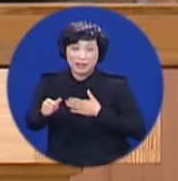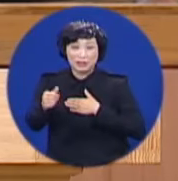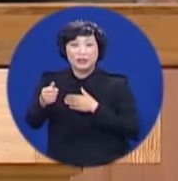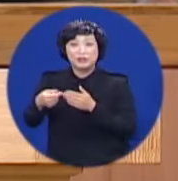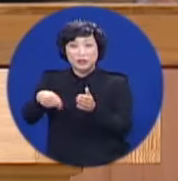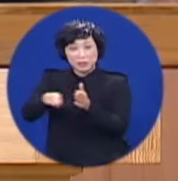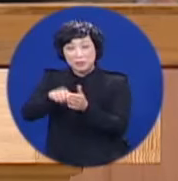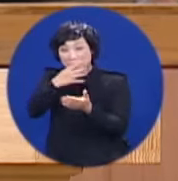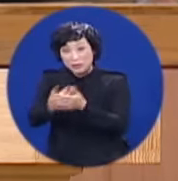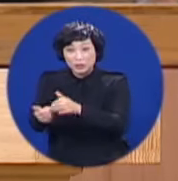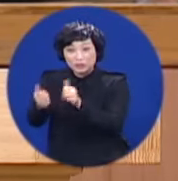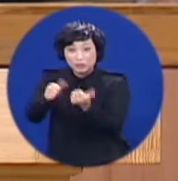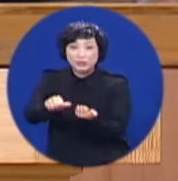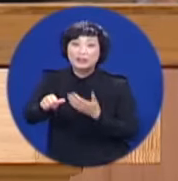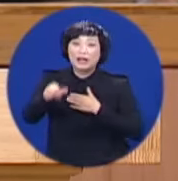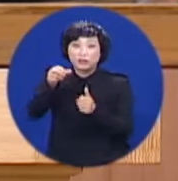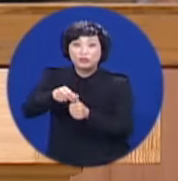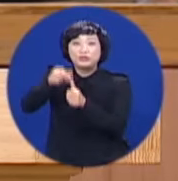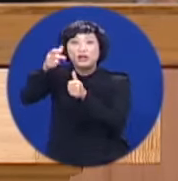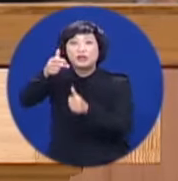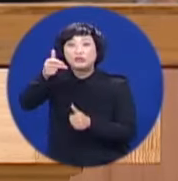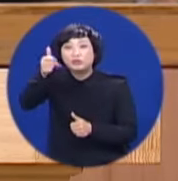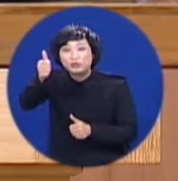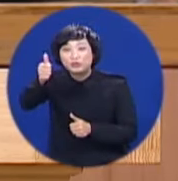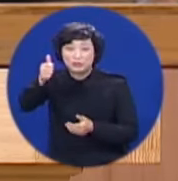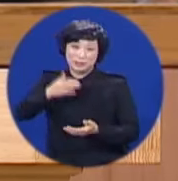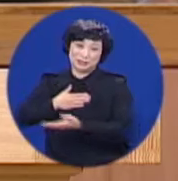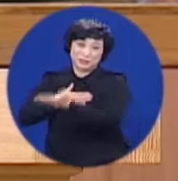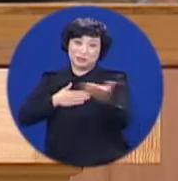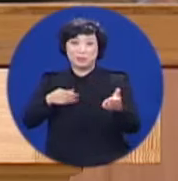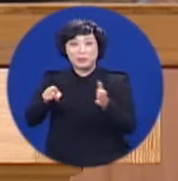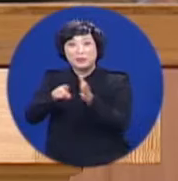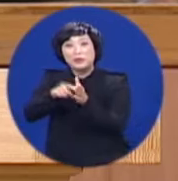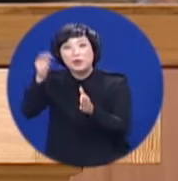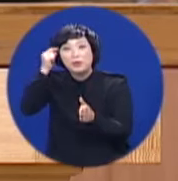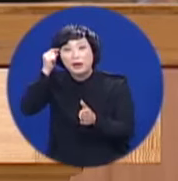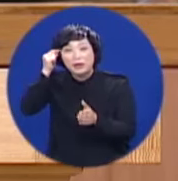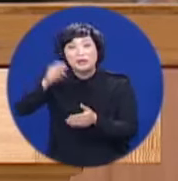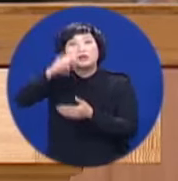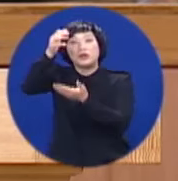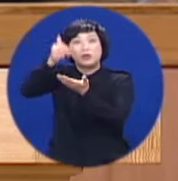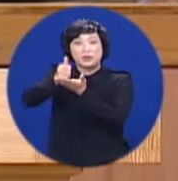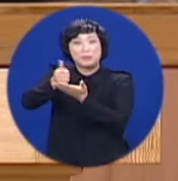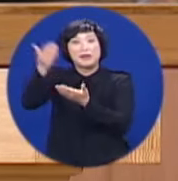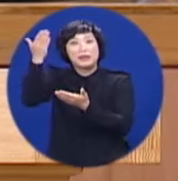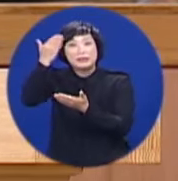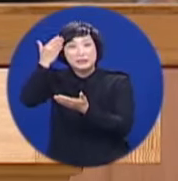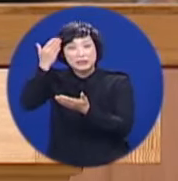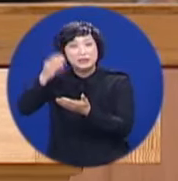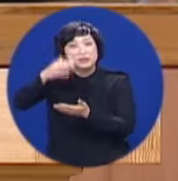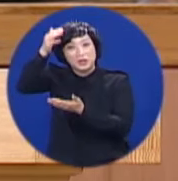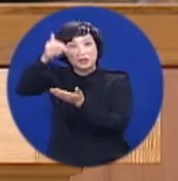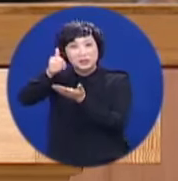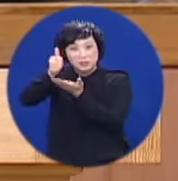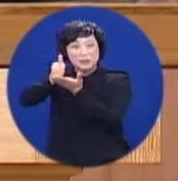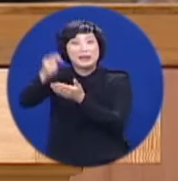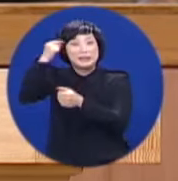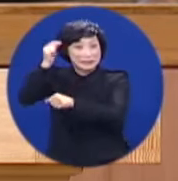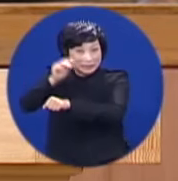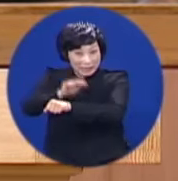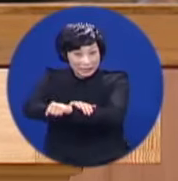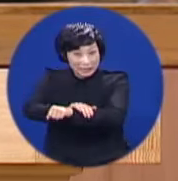흘린 구세주다 하고 믿게 되는 것은 성령의 지식과 성령의